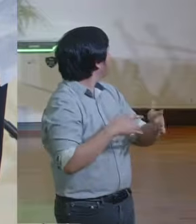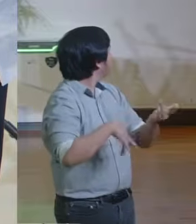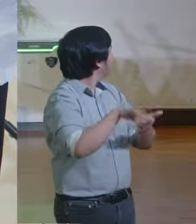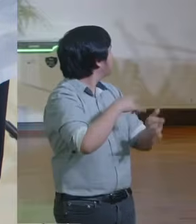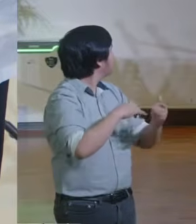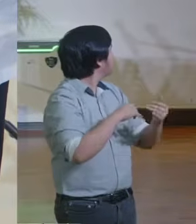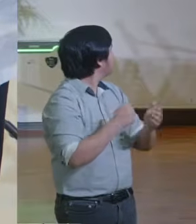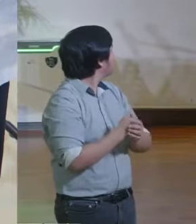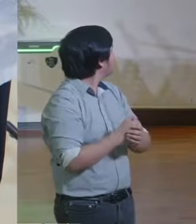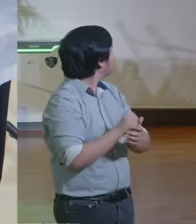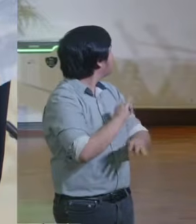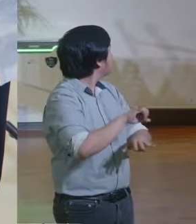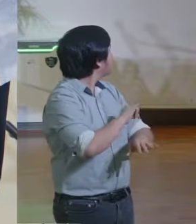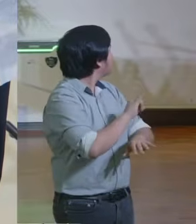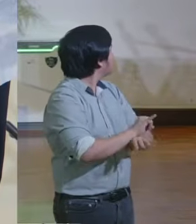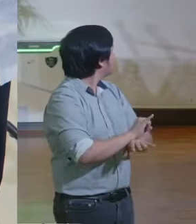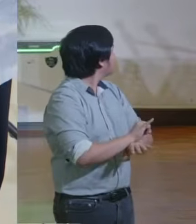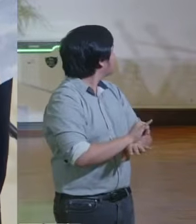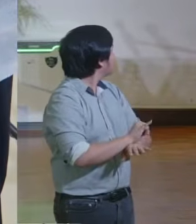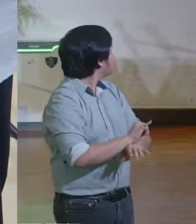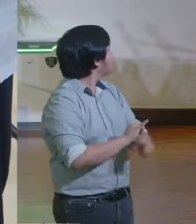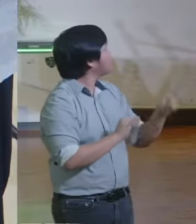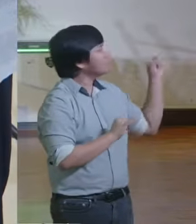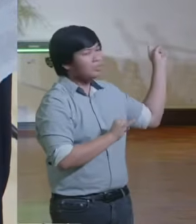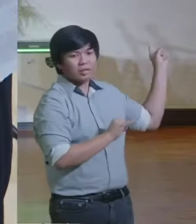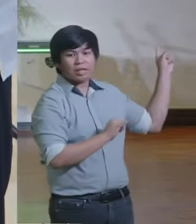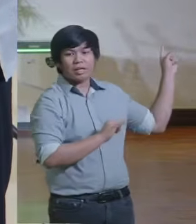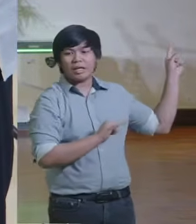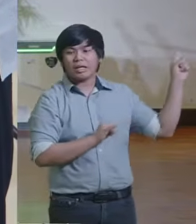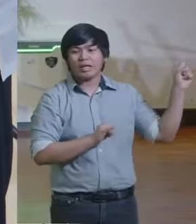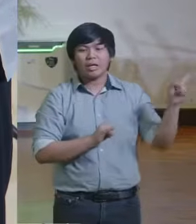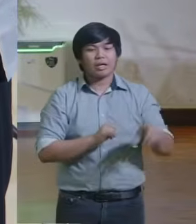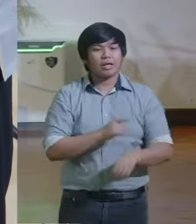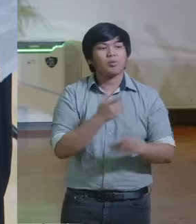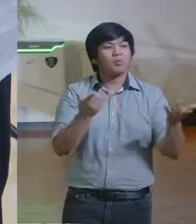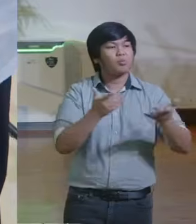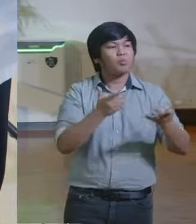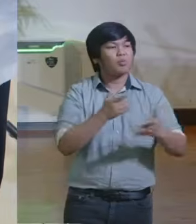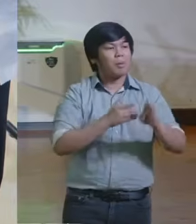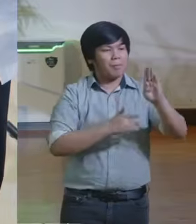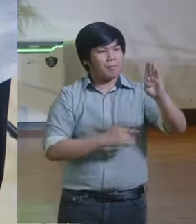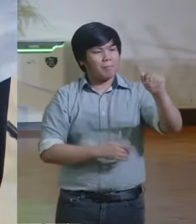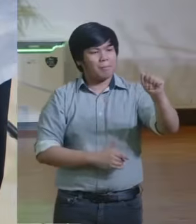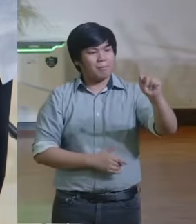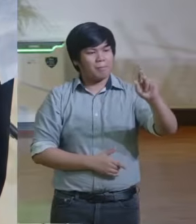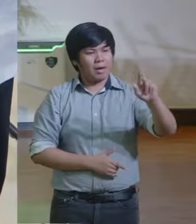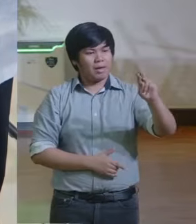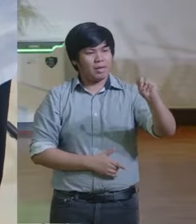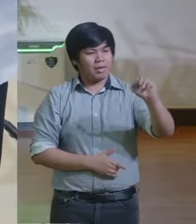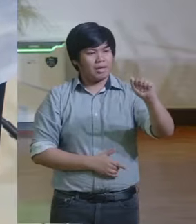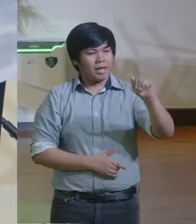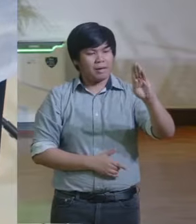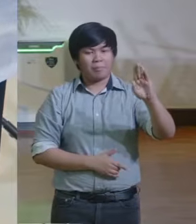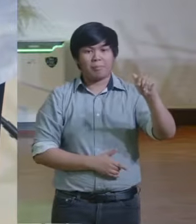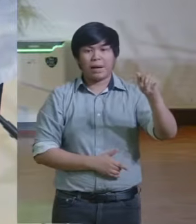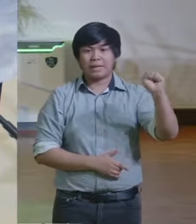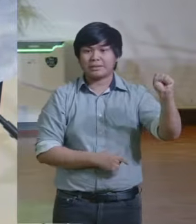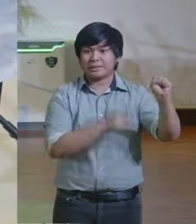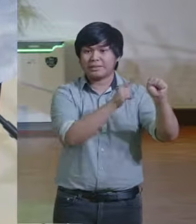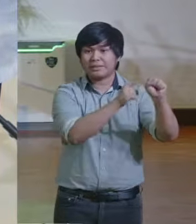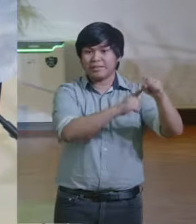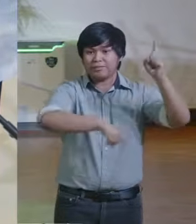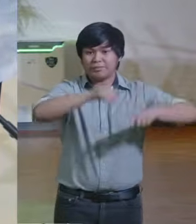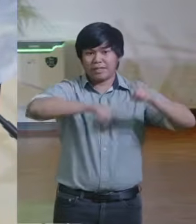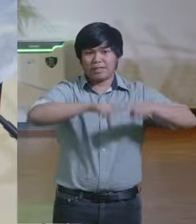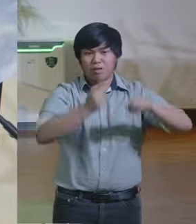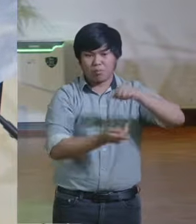island. Bakit po Cyprus? Kasi yun ang hometown ni Barnabas. Si Barnabas kasama ni Pablo na umalis galing sa Church